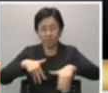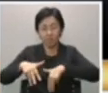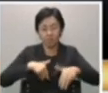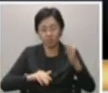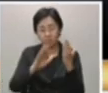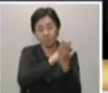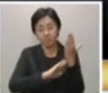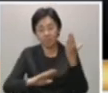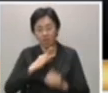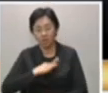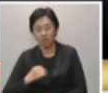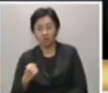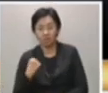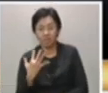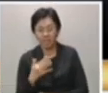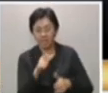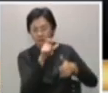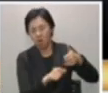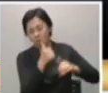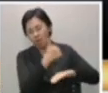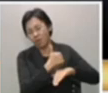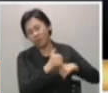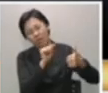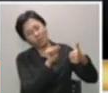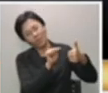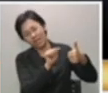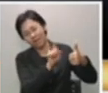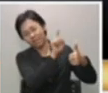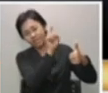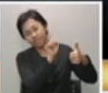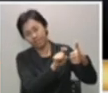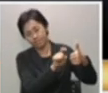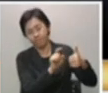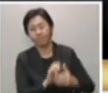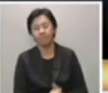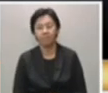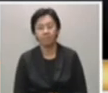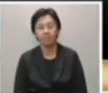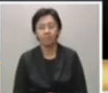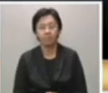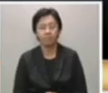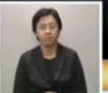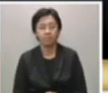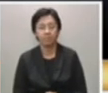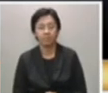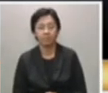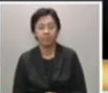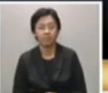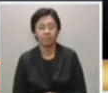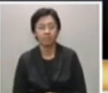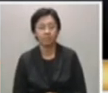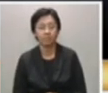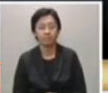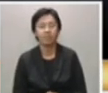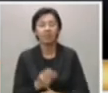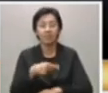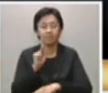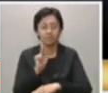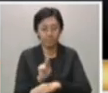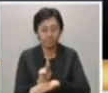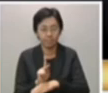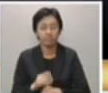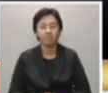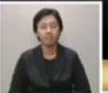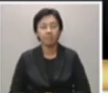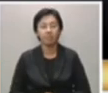าวะความเป็นผู้นำของนายกรัฐมนตรีผู้นี้ท่านประธานครับโด